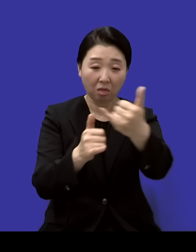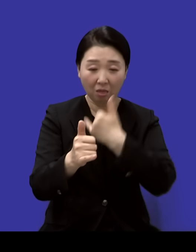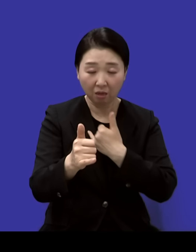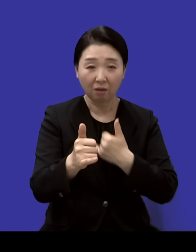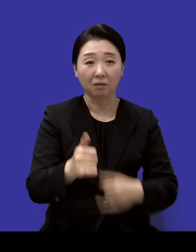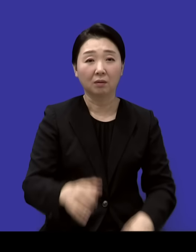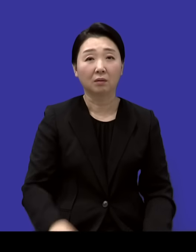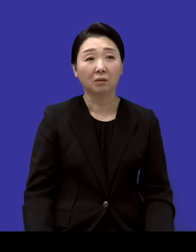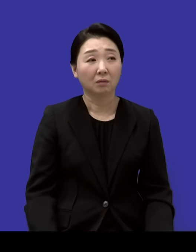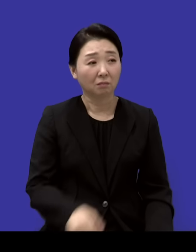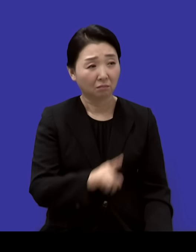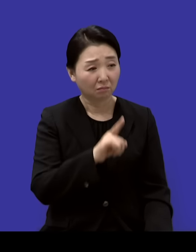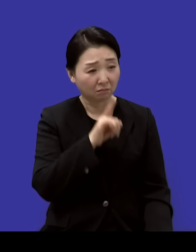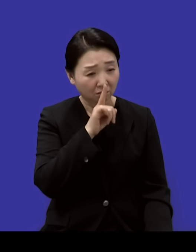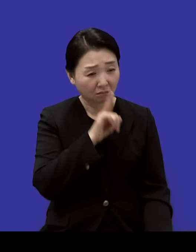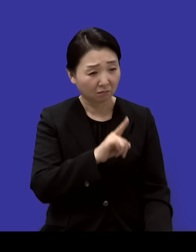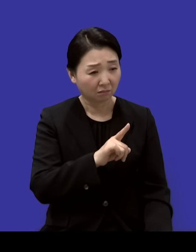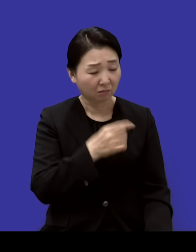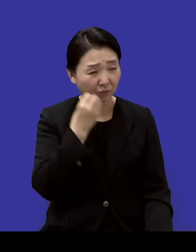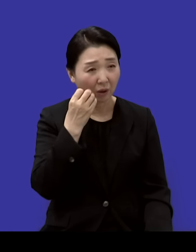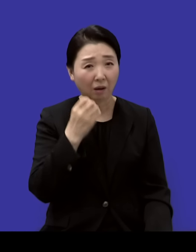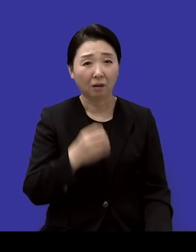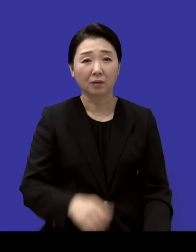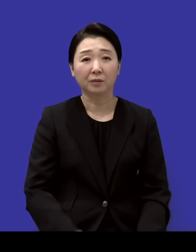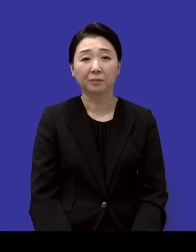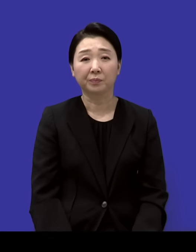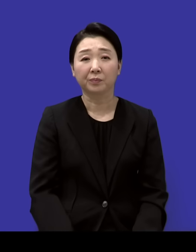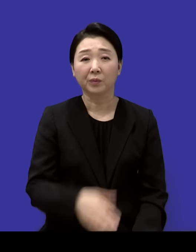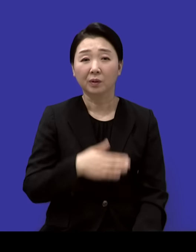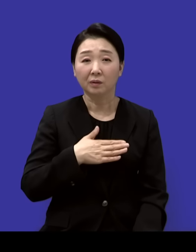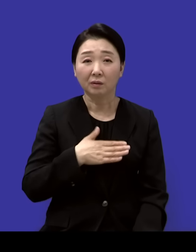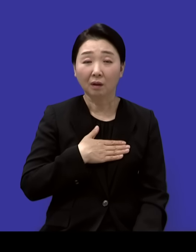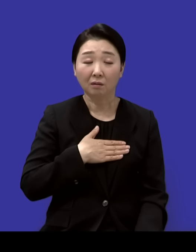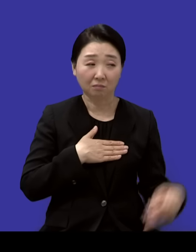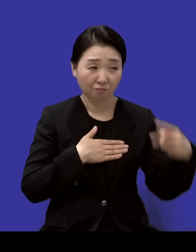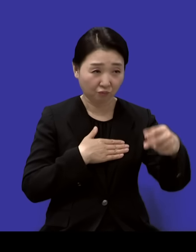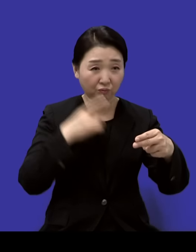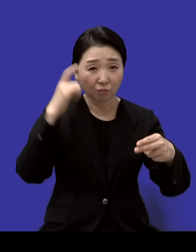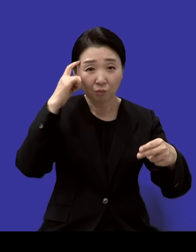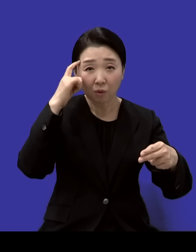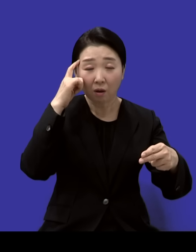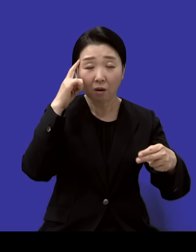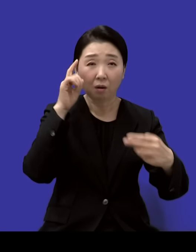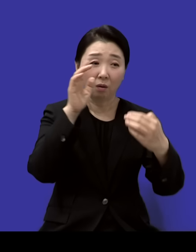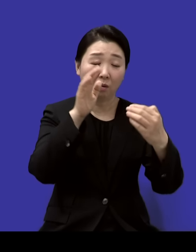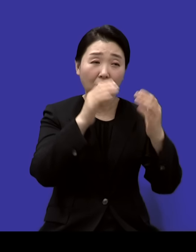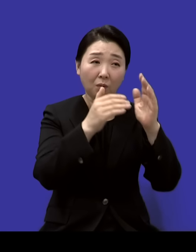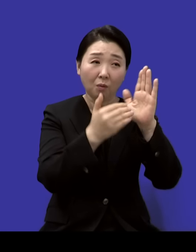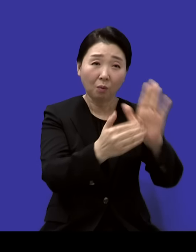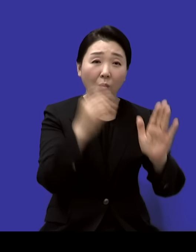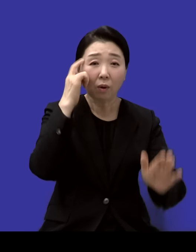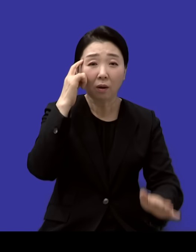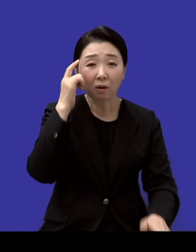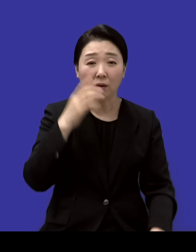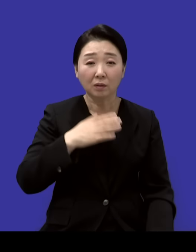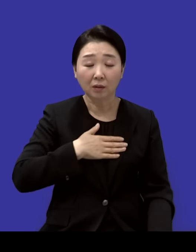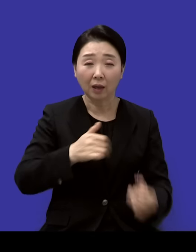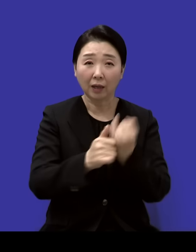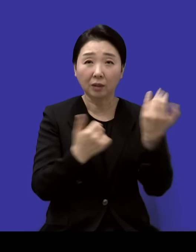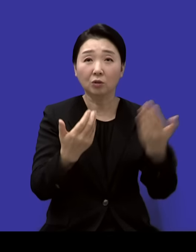저는 비인간적이었고 그게 너무 괴기했거든요. 예. 나한테 이렇게까지 한다는 게 그 남편이 전화를 해서 제 아내가